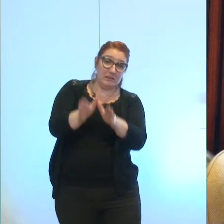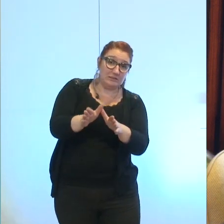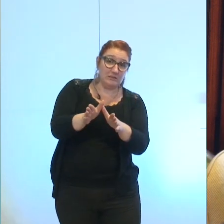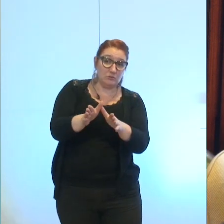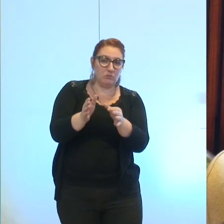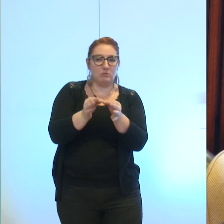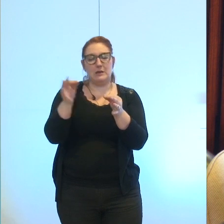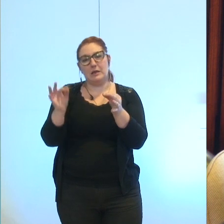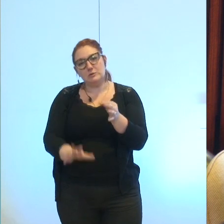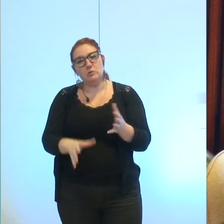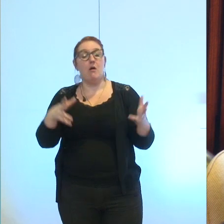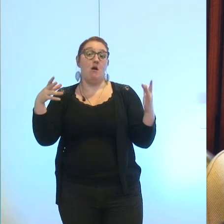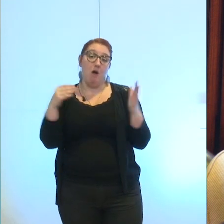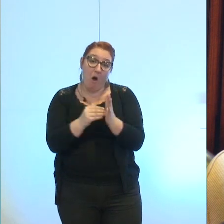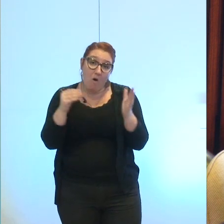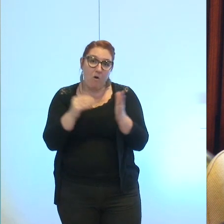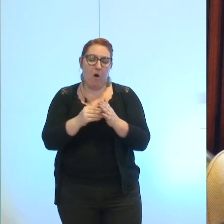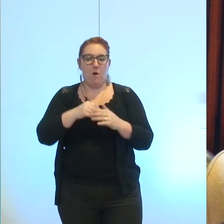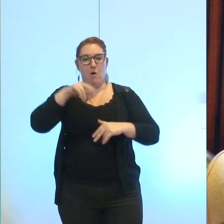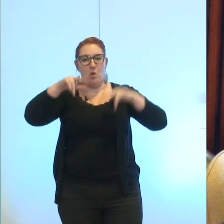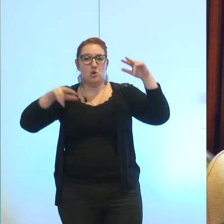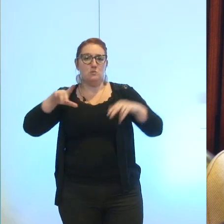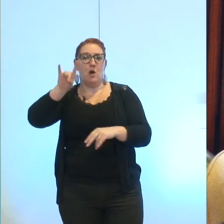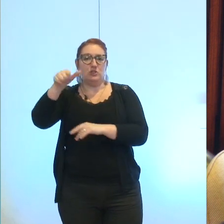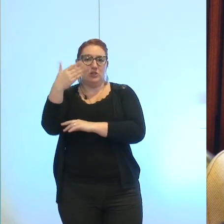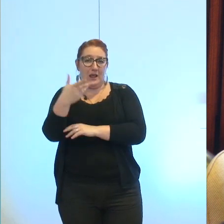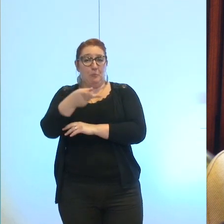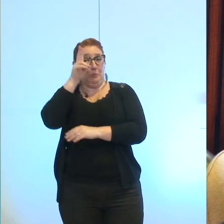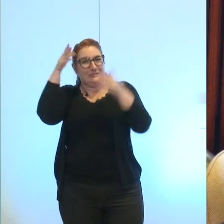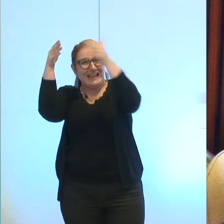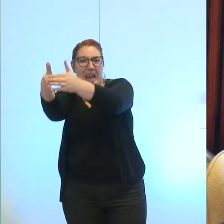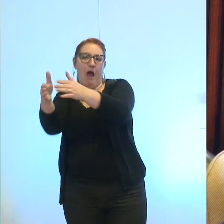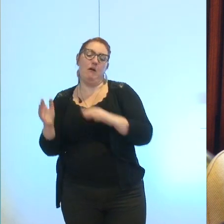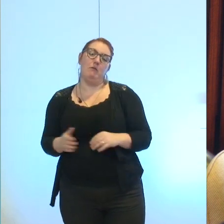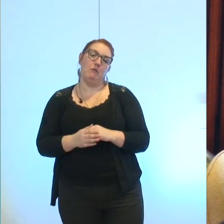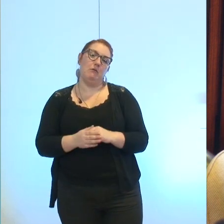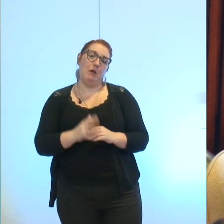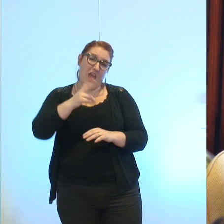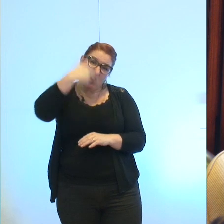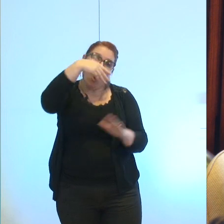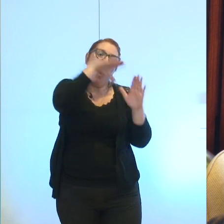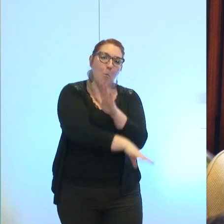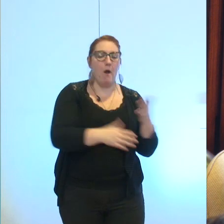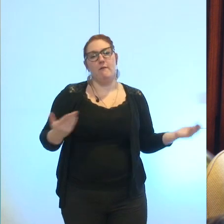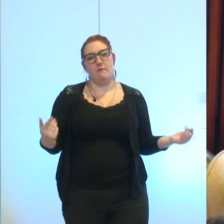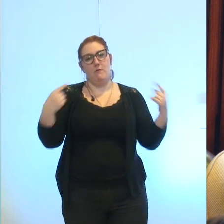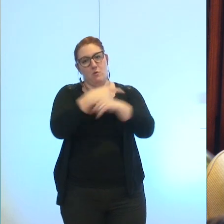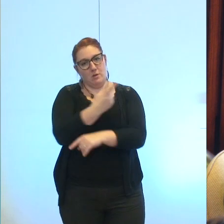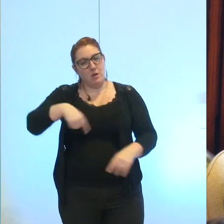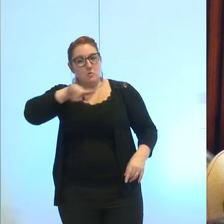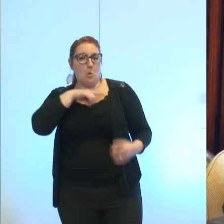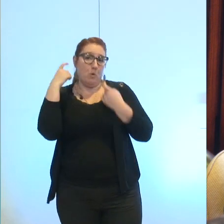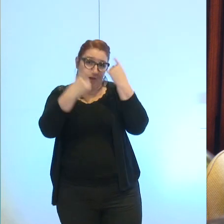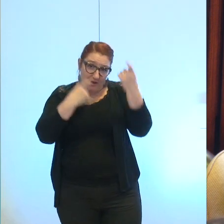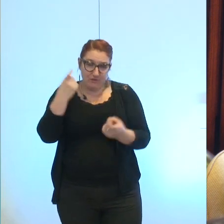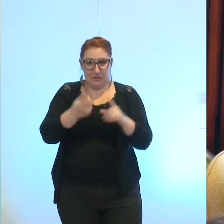retrouvions encore à avec plus de logements sociaux dans cette partie de la ville et moins sur le Nord alors que nous avions justement engagé la réflexion